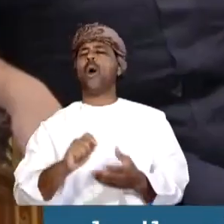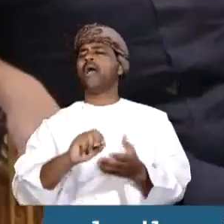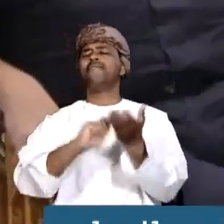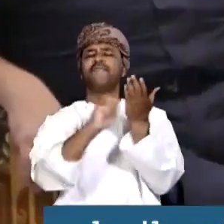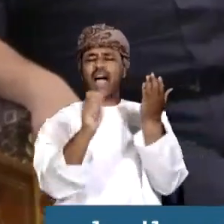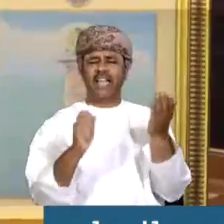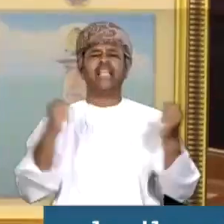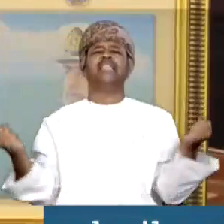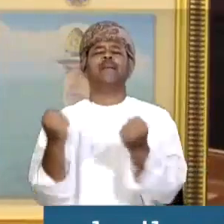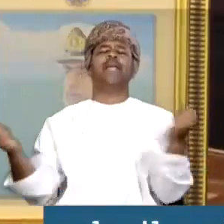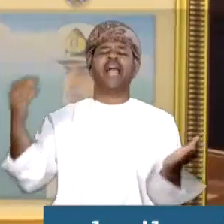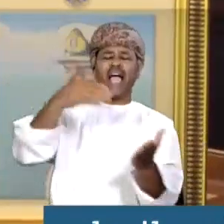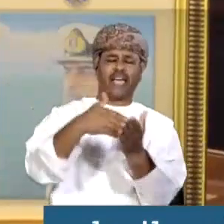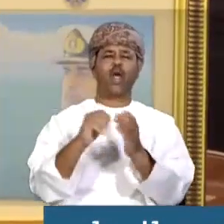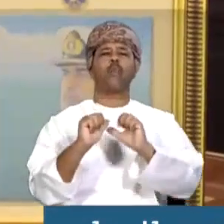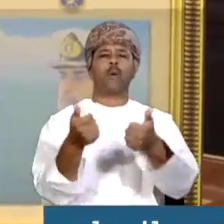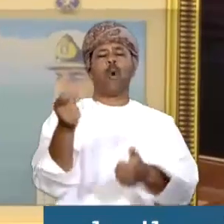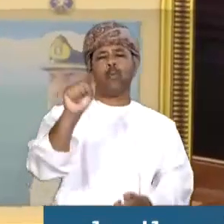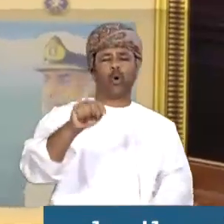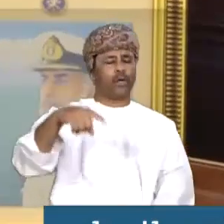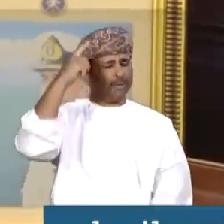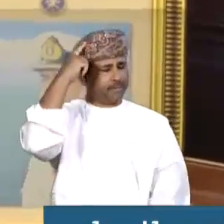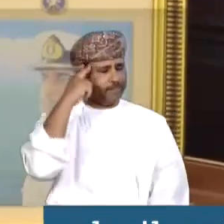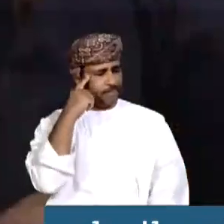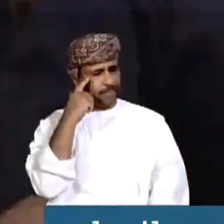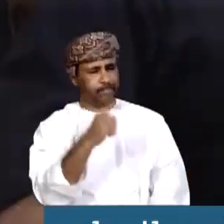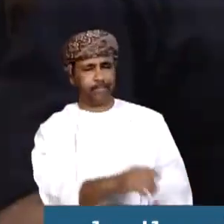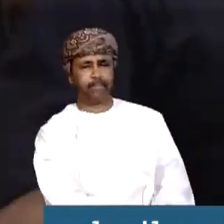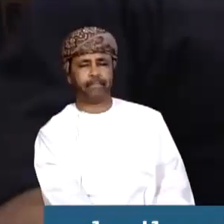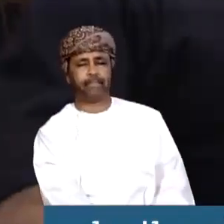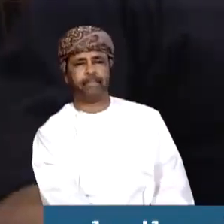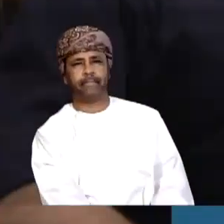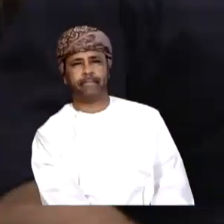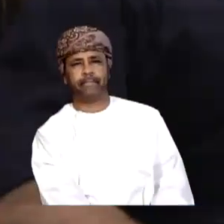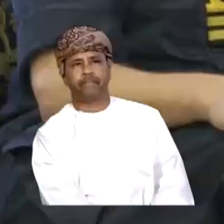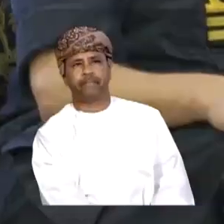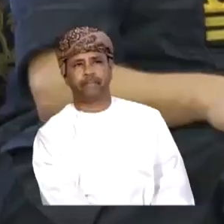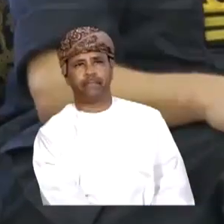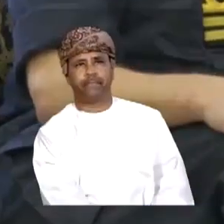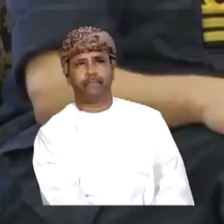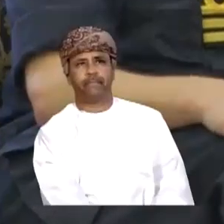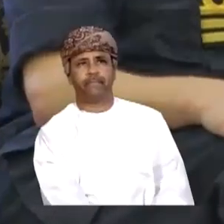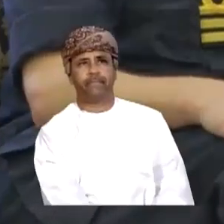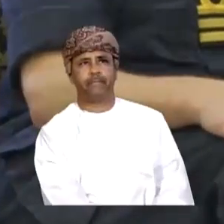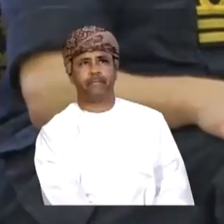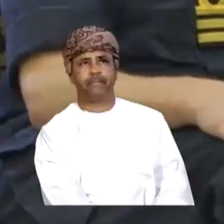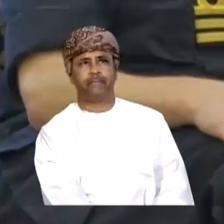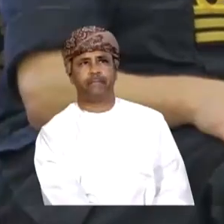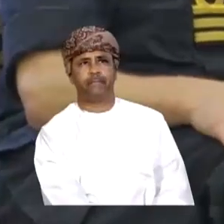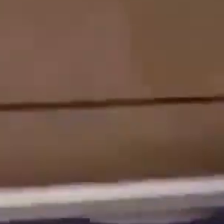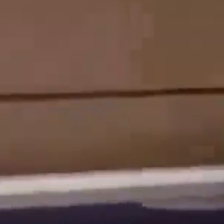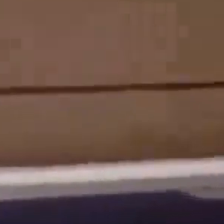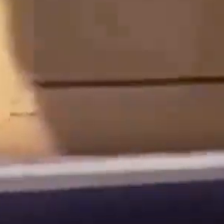العملي البحري الختامي الذي سيقام يوم غد السبت.